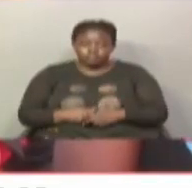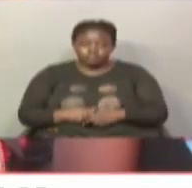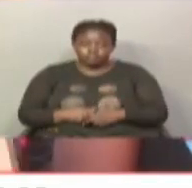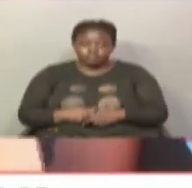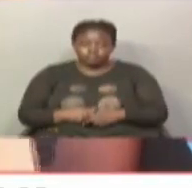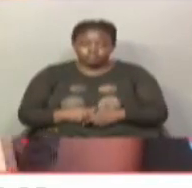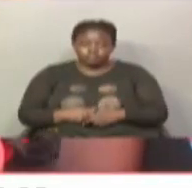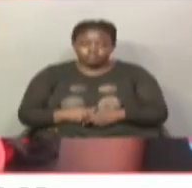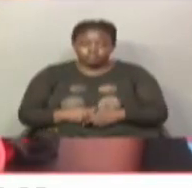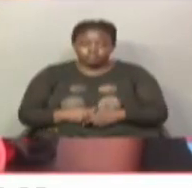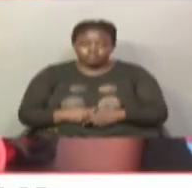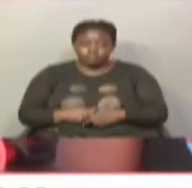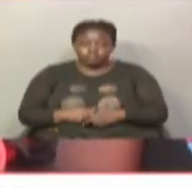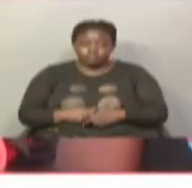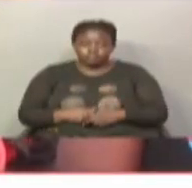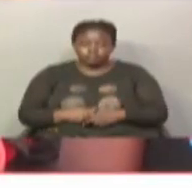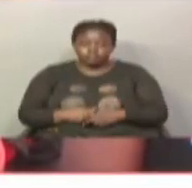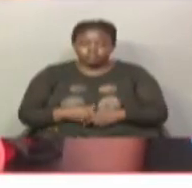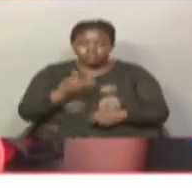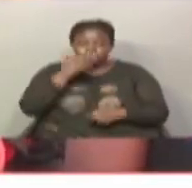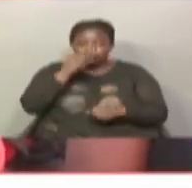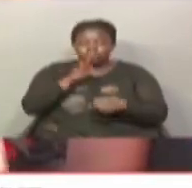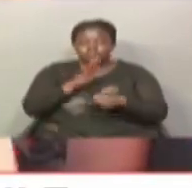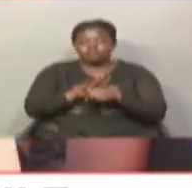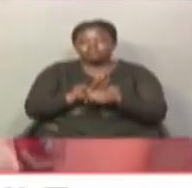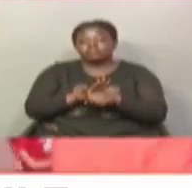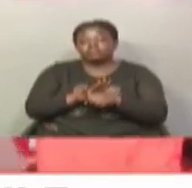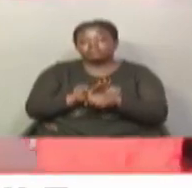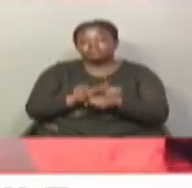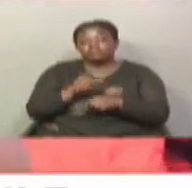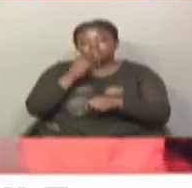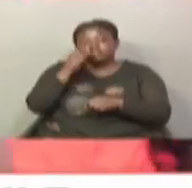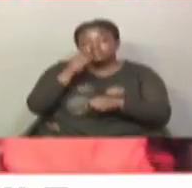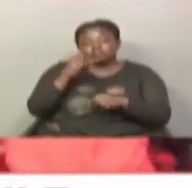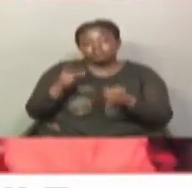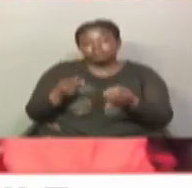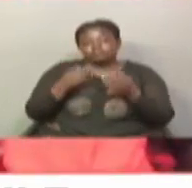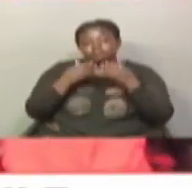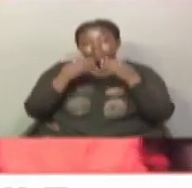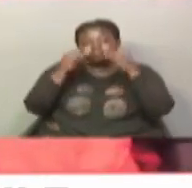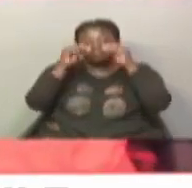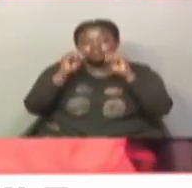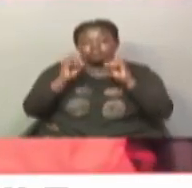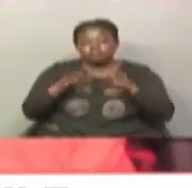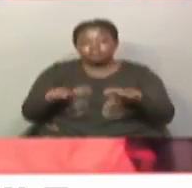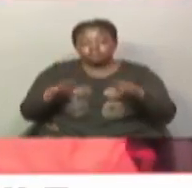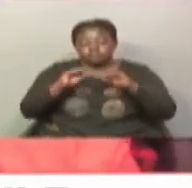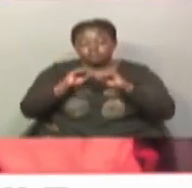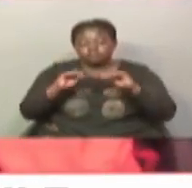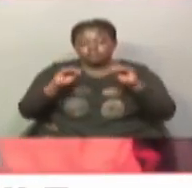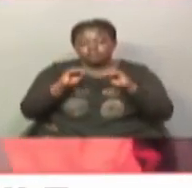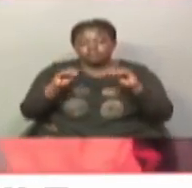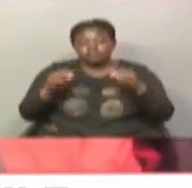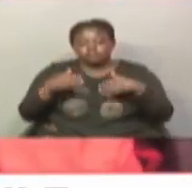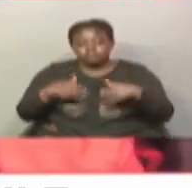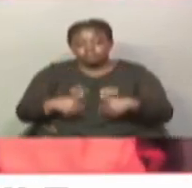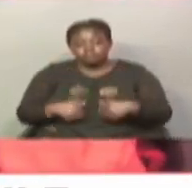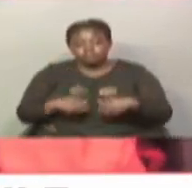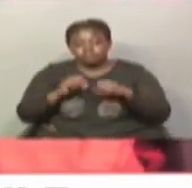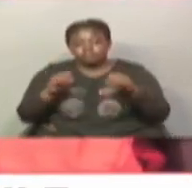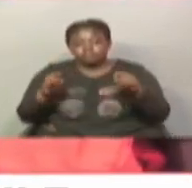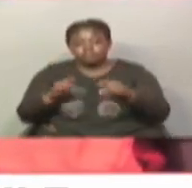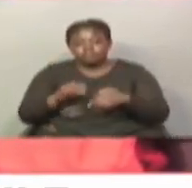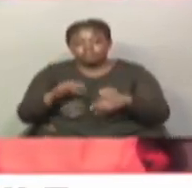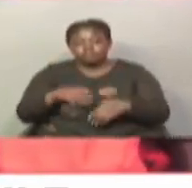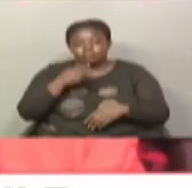mkama. So uza baza deba okonsa suwa suwa. Neba za mkama okonsa kusomesa kati wakubwa. Ila neba za